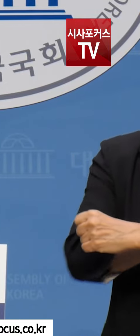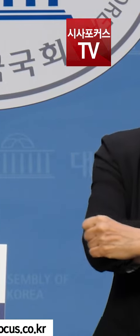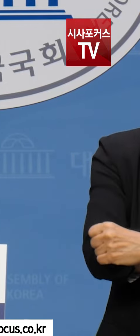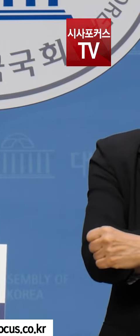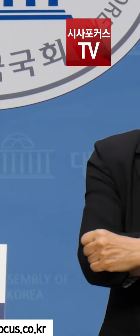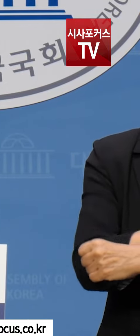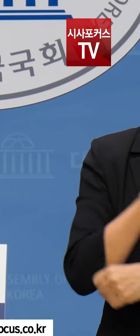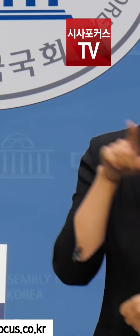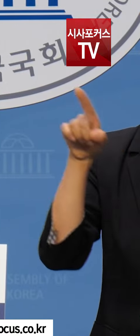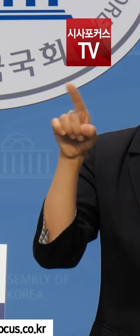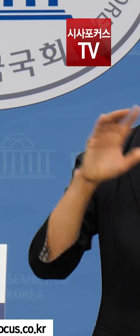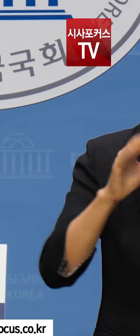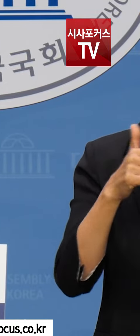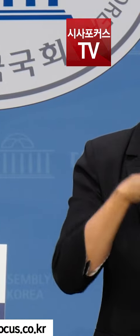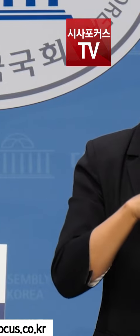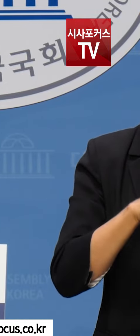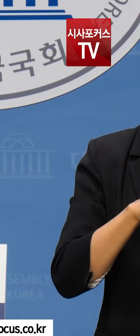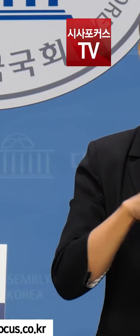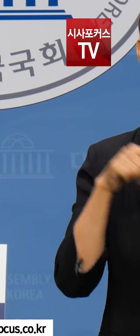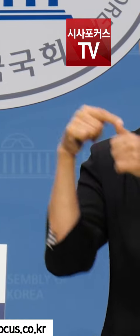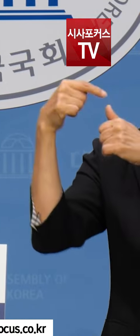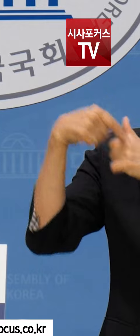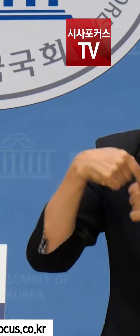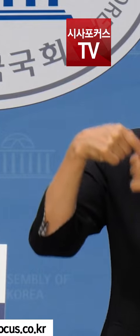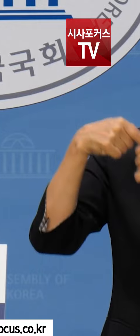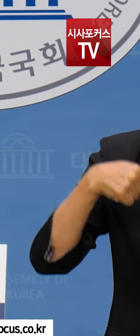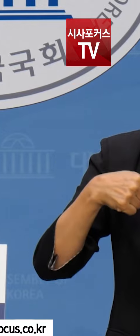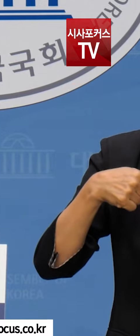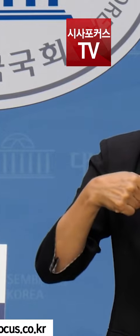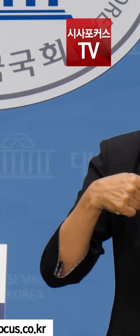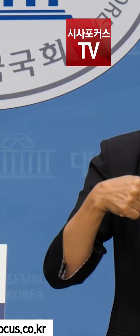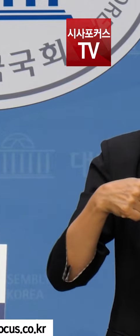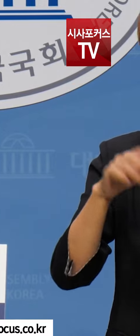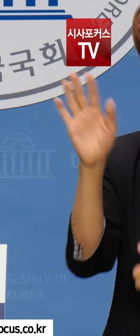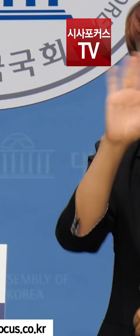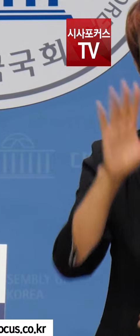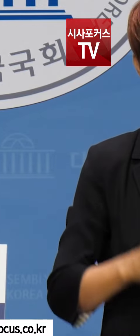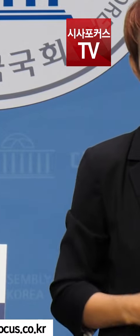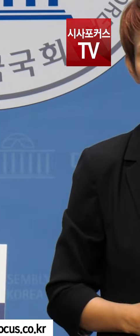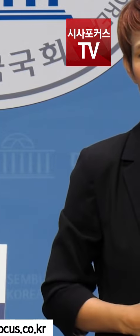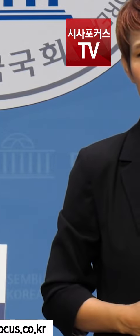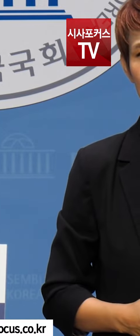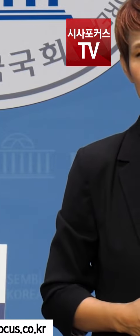우러르며 국민된 도리를 강요하던 시대는 막을 내린 지 오래입니다.